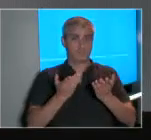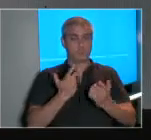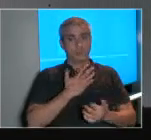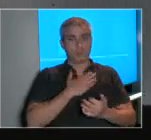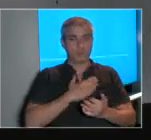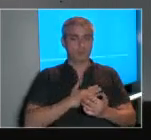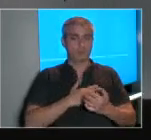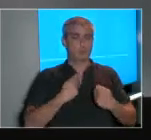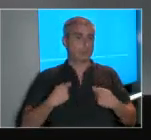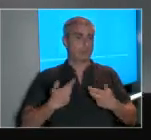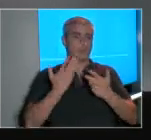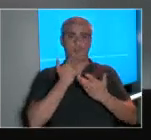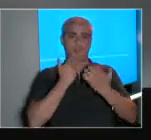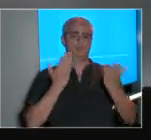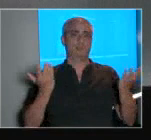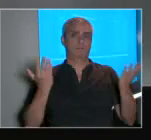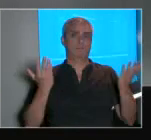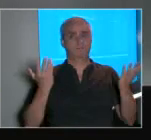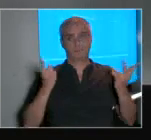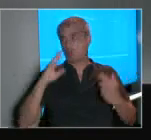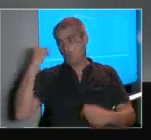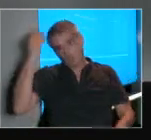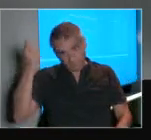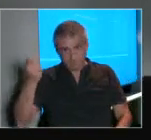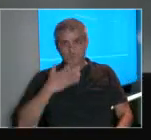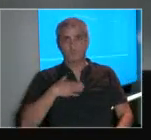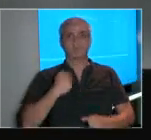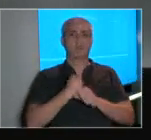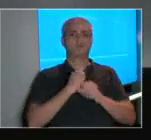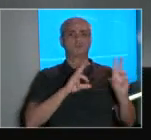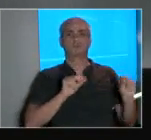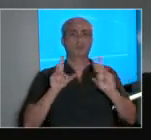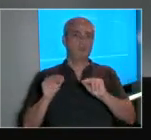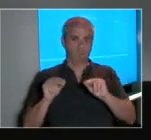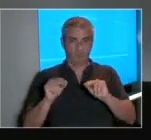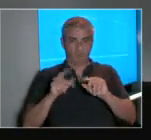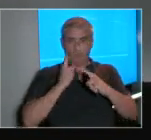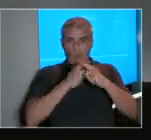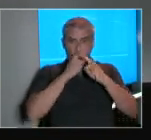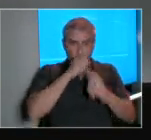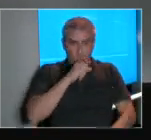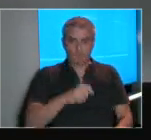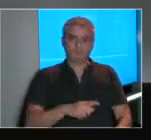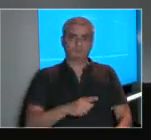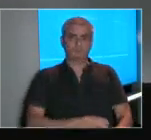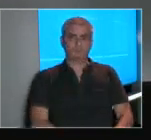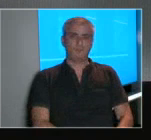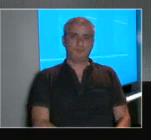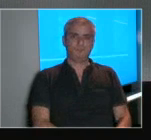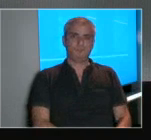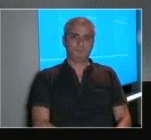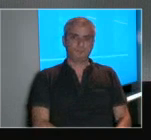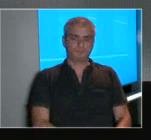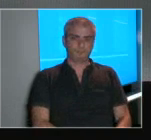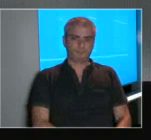רוצה למכור לישראלים. בעוד זו הפלסטינית מעוניינת לעשות את אותו דבר בדיוק עבור הפלסטינים.